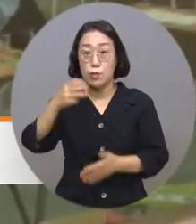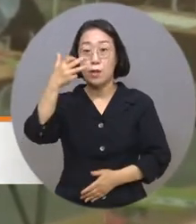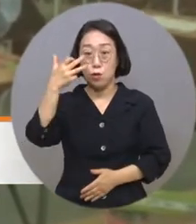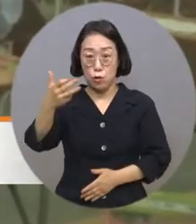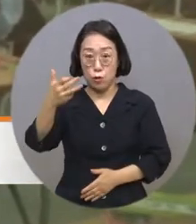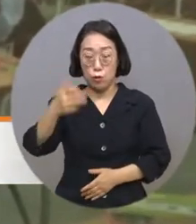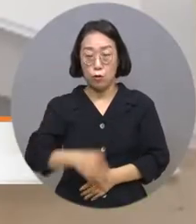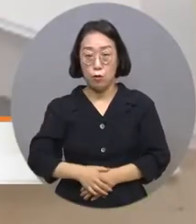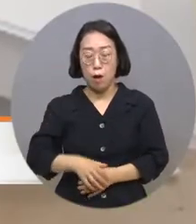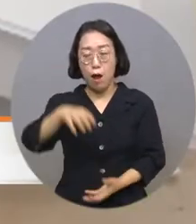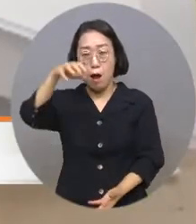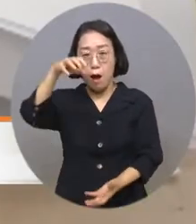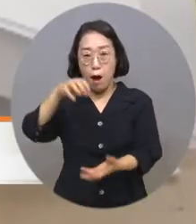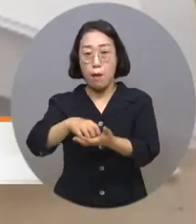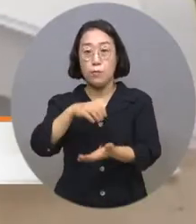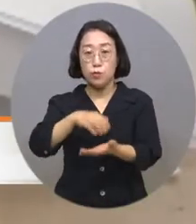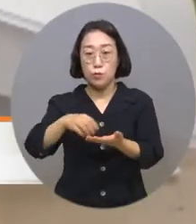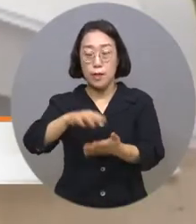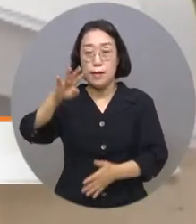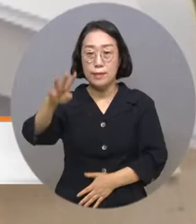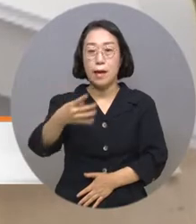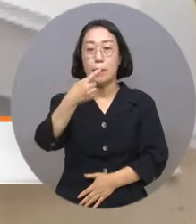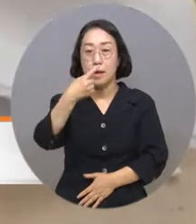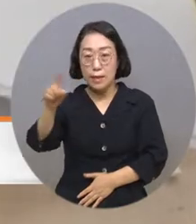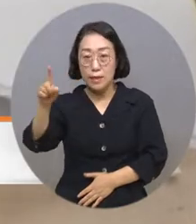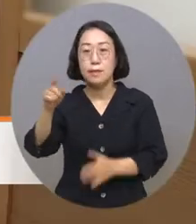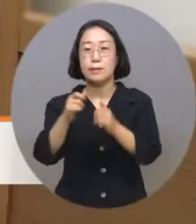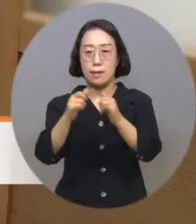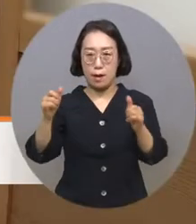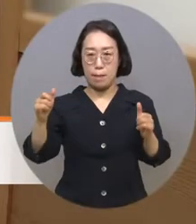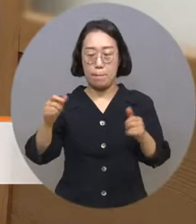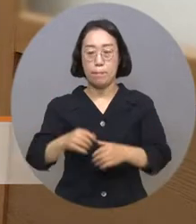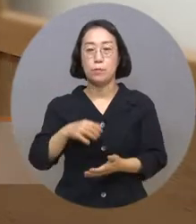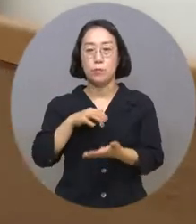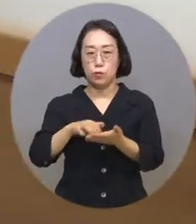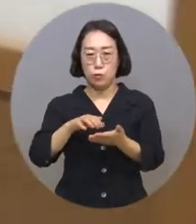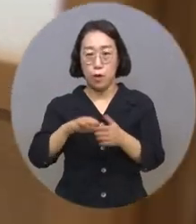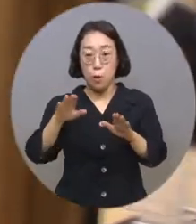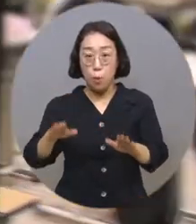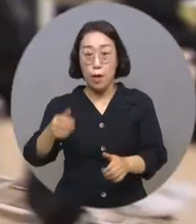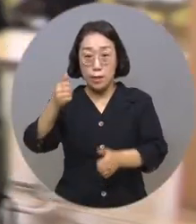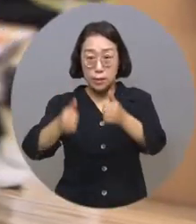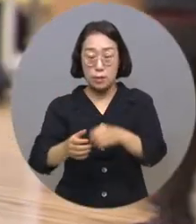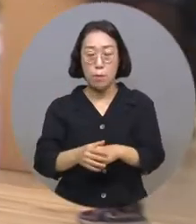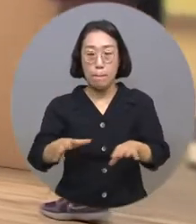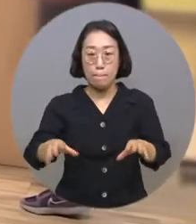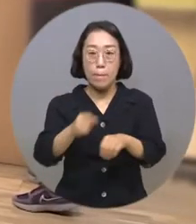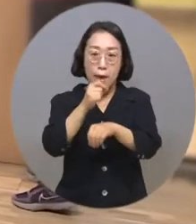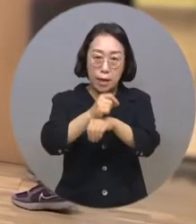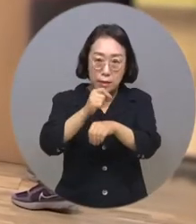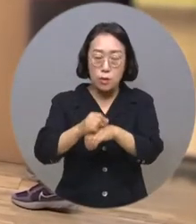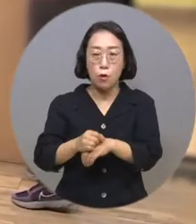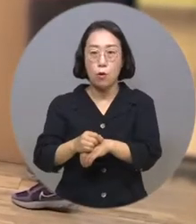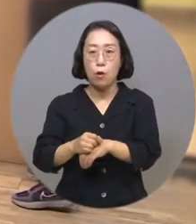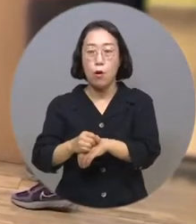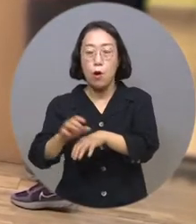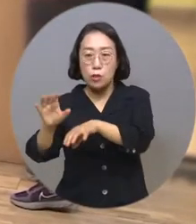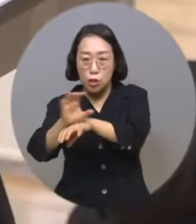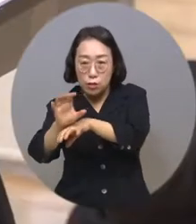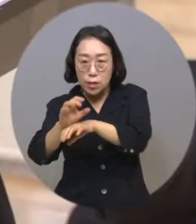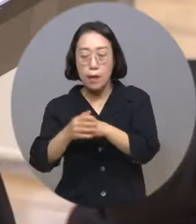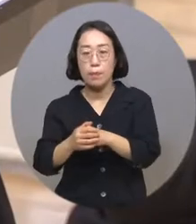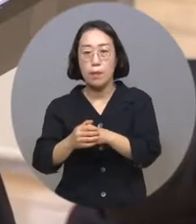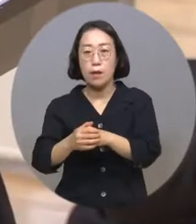시작으로 누적 선발인원은 총 401명에 달합니다. 올해 시험에는 행정, 전산, 사회복지 등 다양한